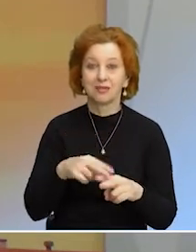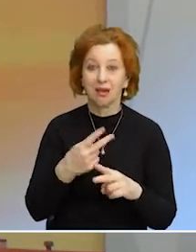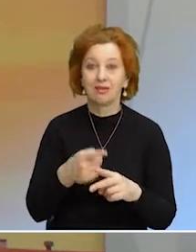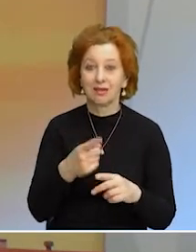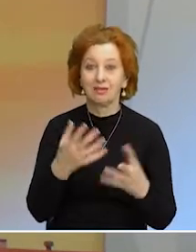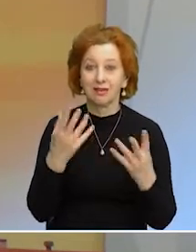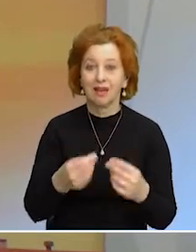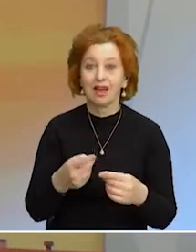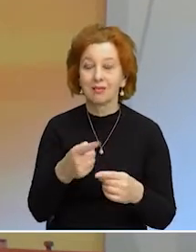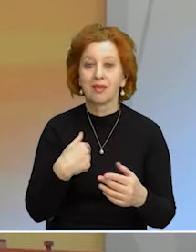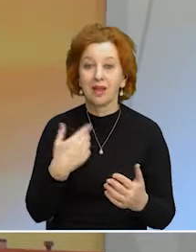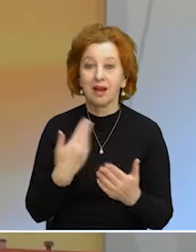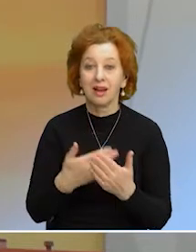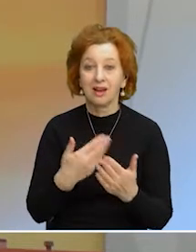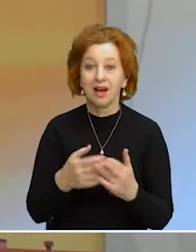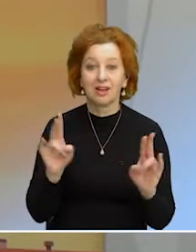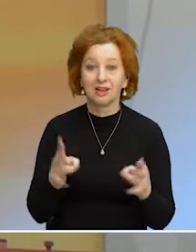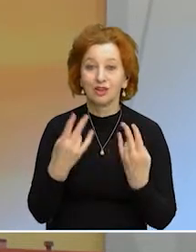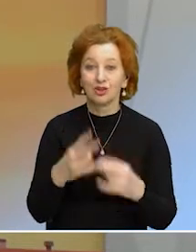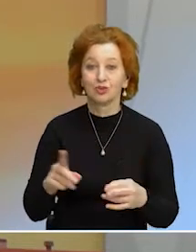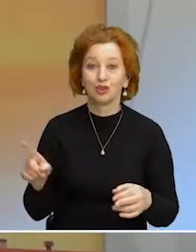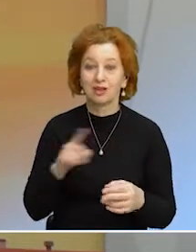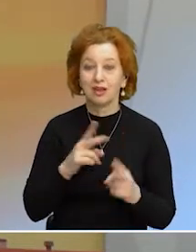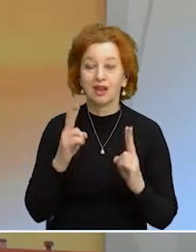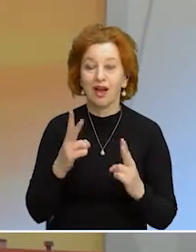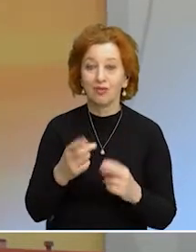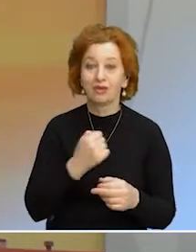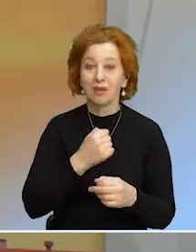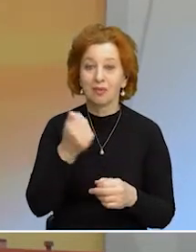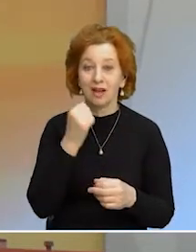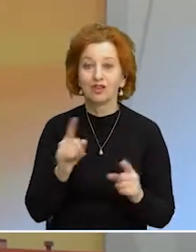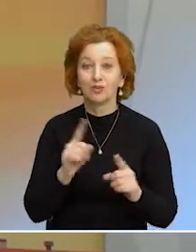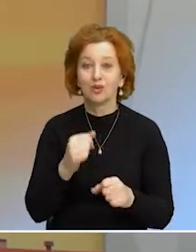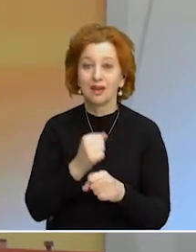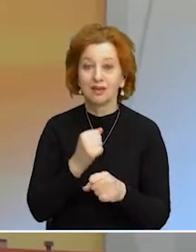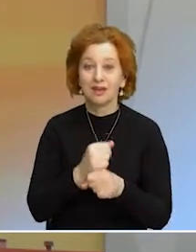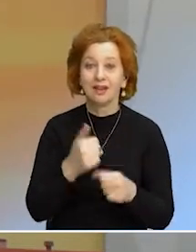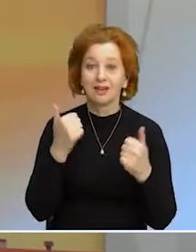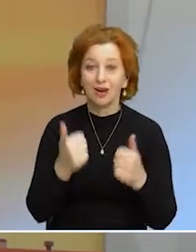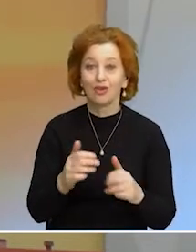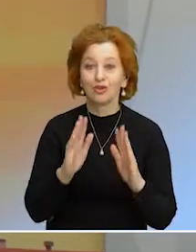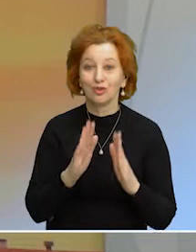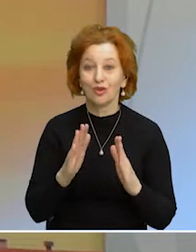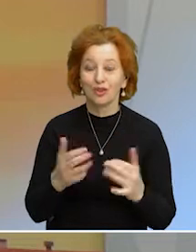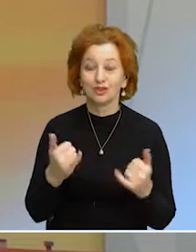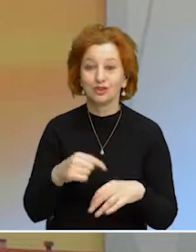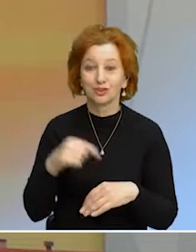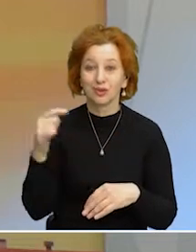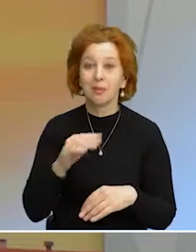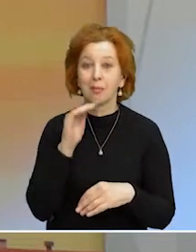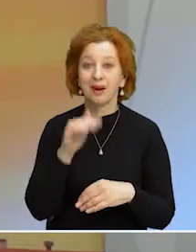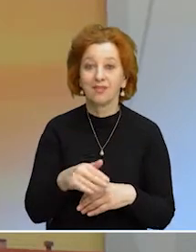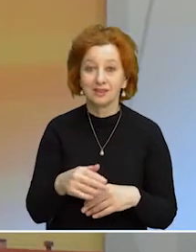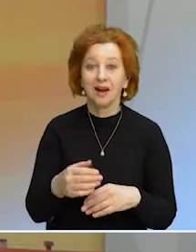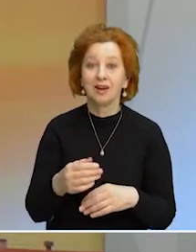Розыска забытых благодарностей. Ну, мне кажется, не нужно ждать от кого-то благодарности. Если что-то я делаю для кого-то хорошее, то только от души, от чистого сердца. Да,